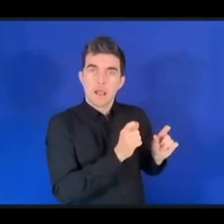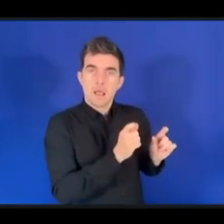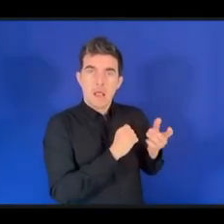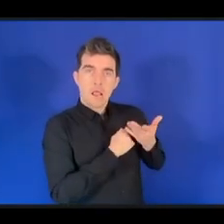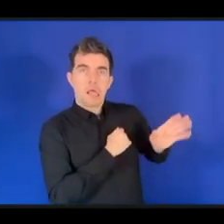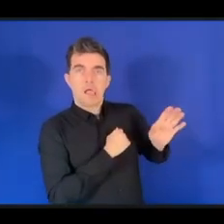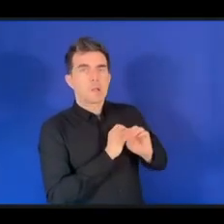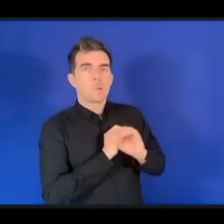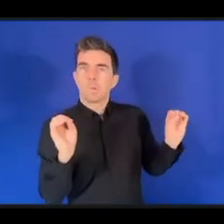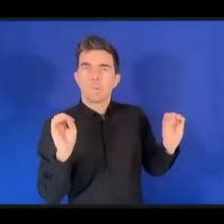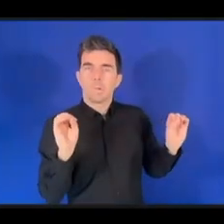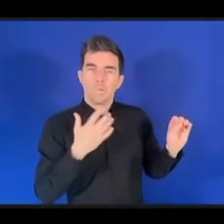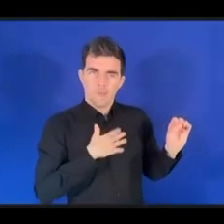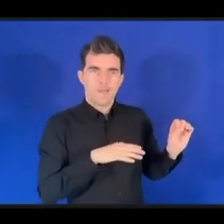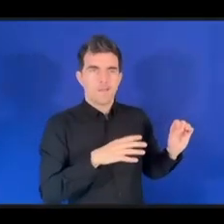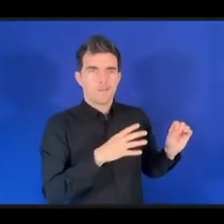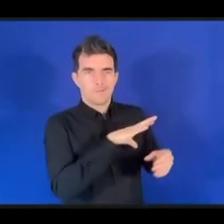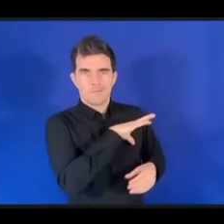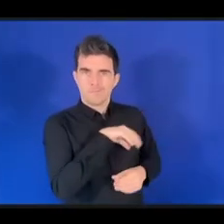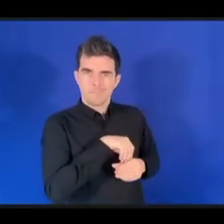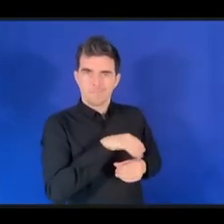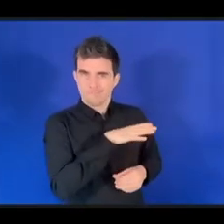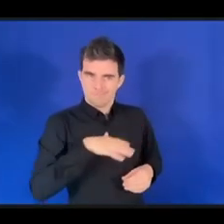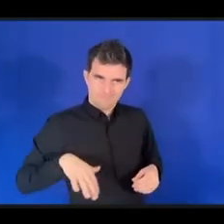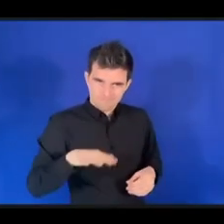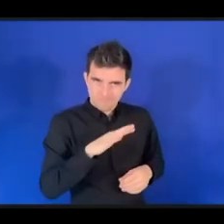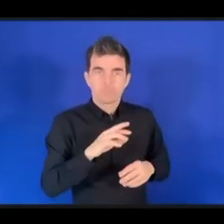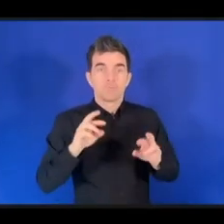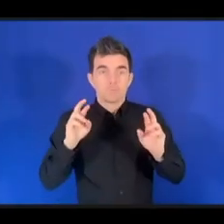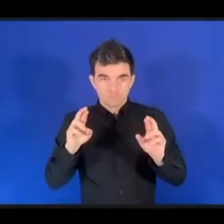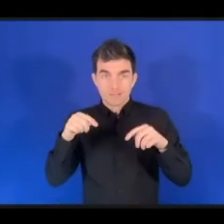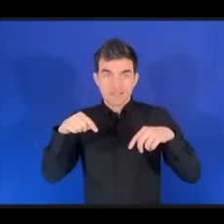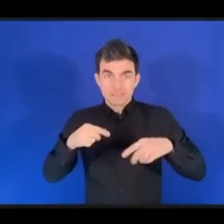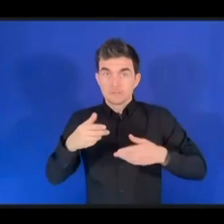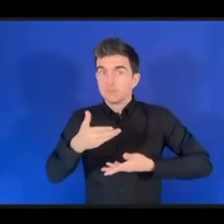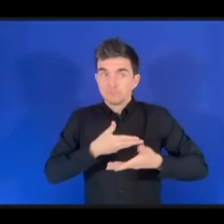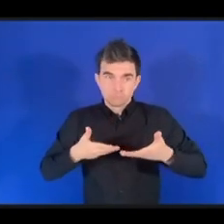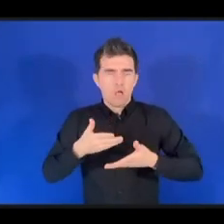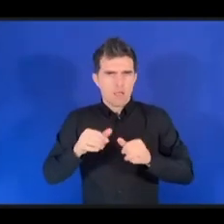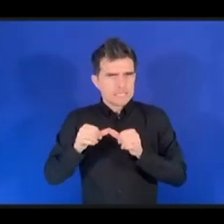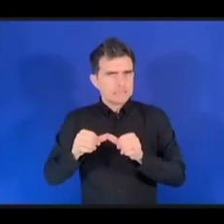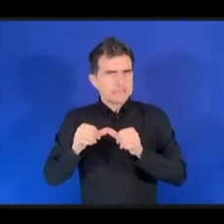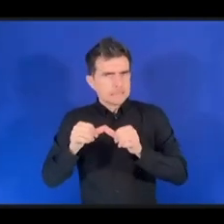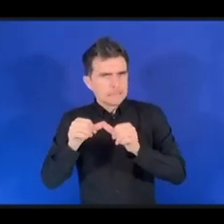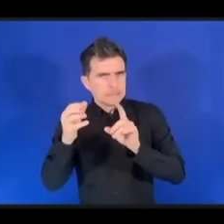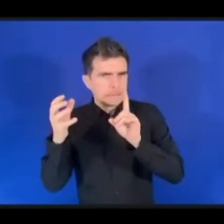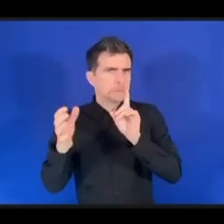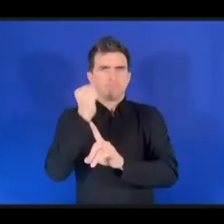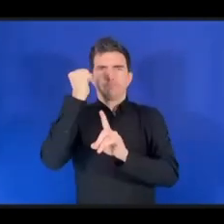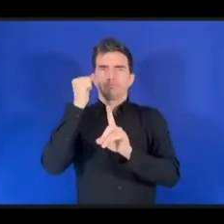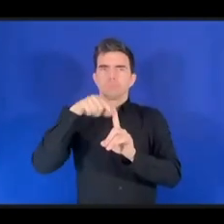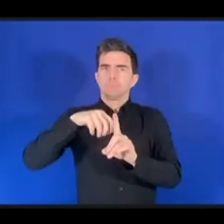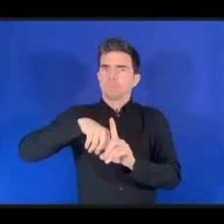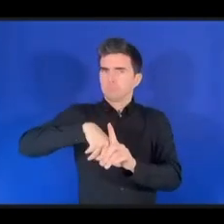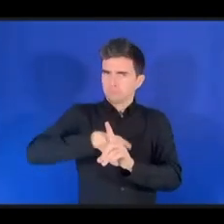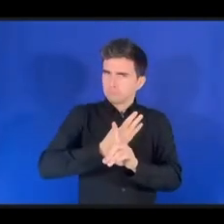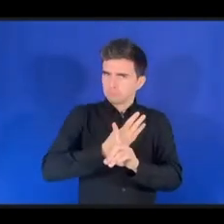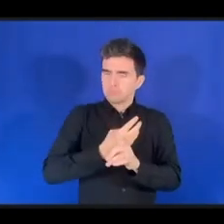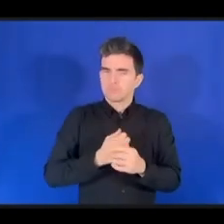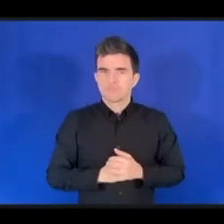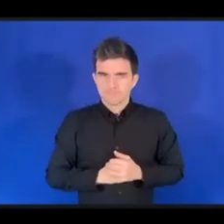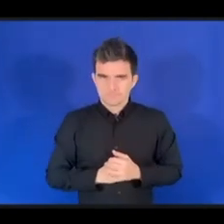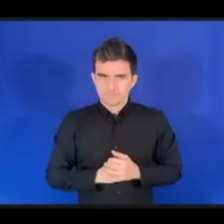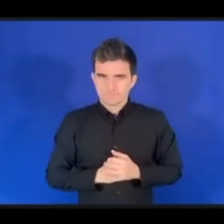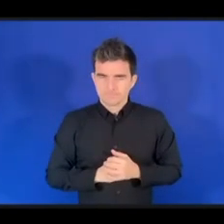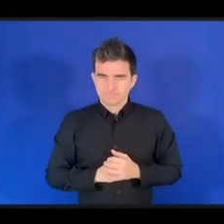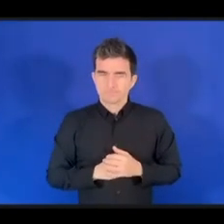pour compte Kyoto a été la capitale du Japon pendant plus